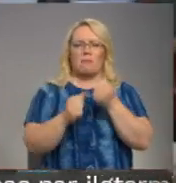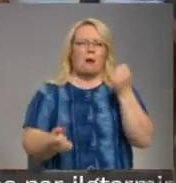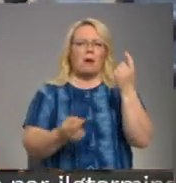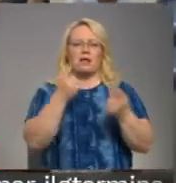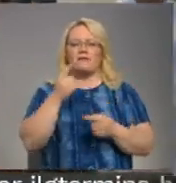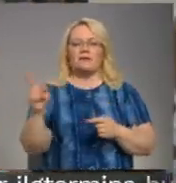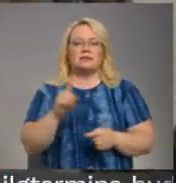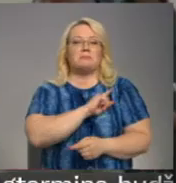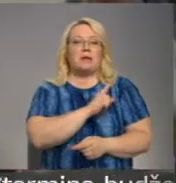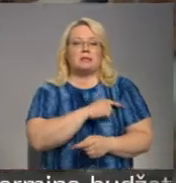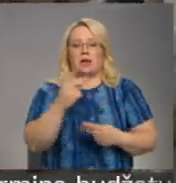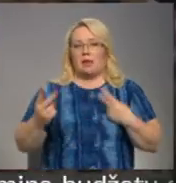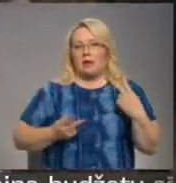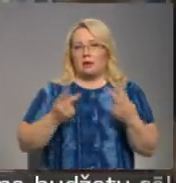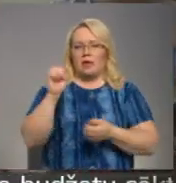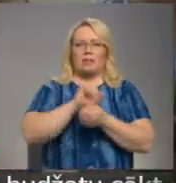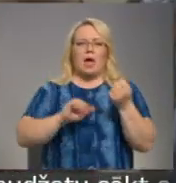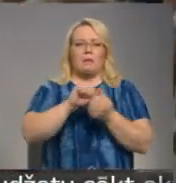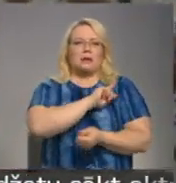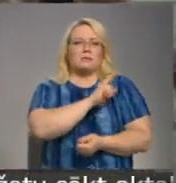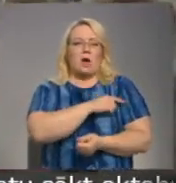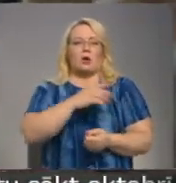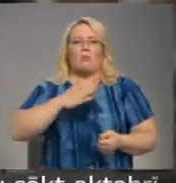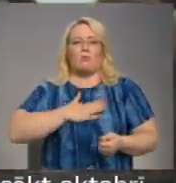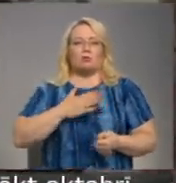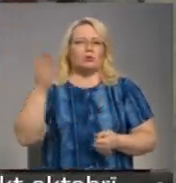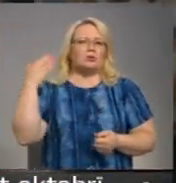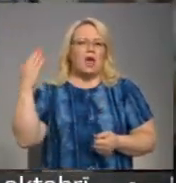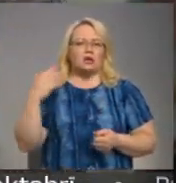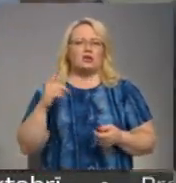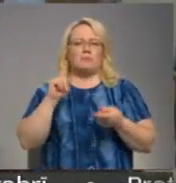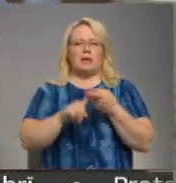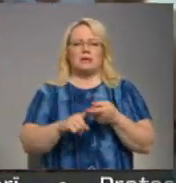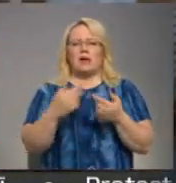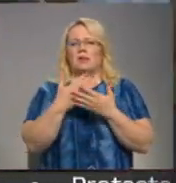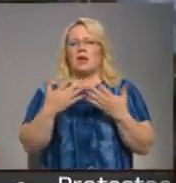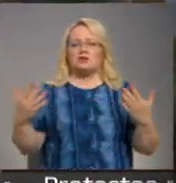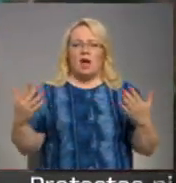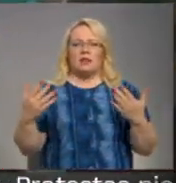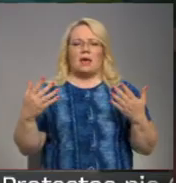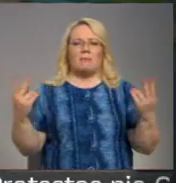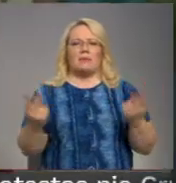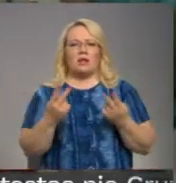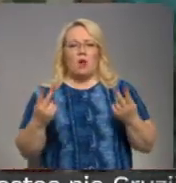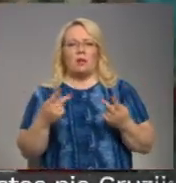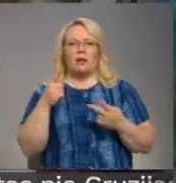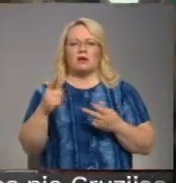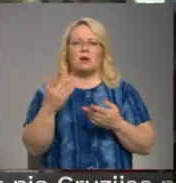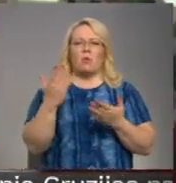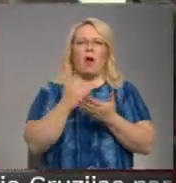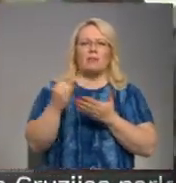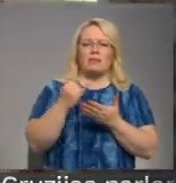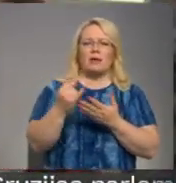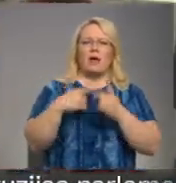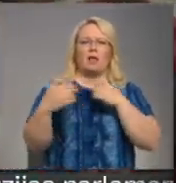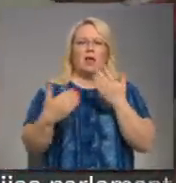visspēcīgākā enerģija. Dabas spēku mūsu senči piesaistīja ar dažādiem rituāliem, kur katra darbība kaut ko attīra, atjauno,